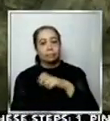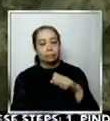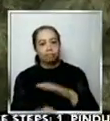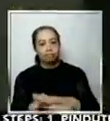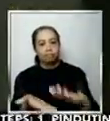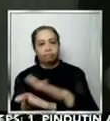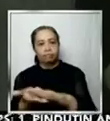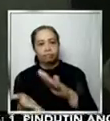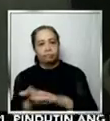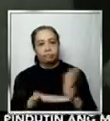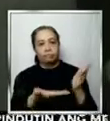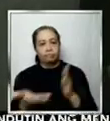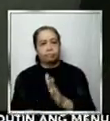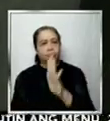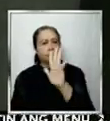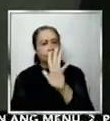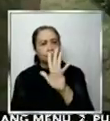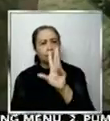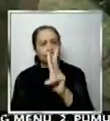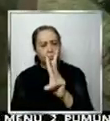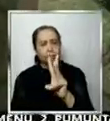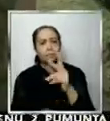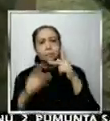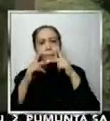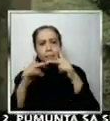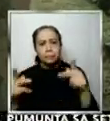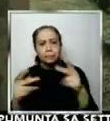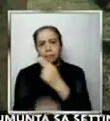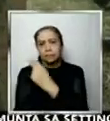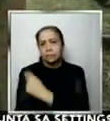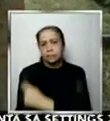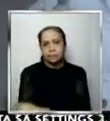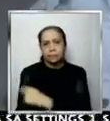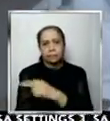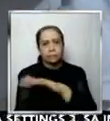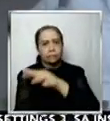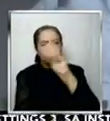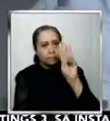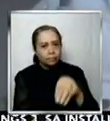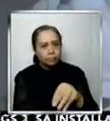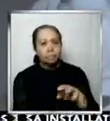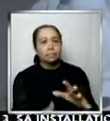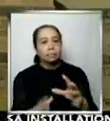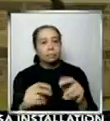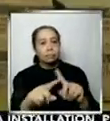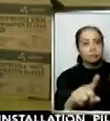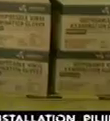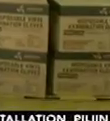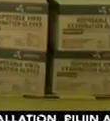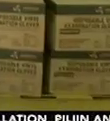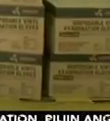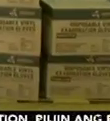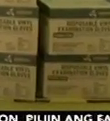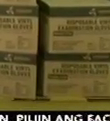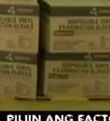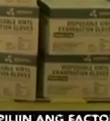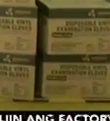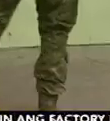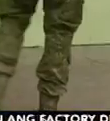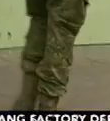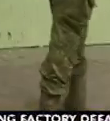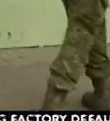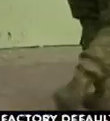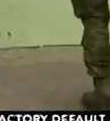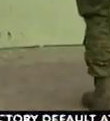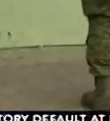sa 51 pampublikong ospital sa Metro Manila at mga probinsya. Nagbahagi din tayo ng